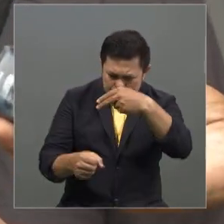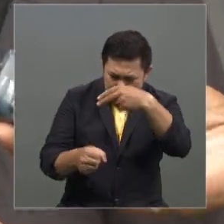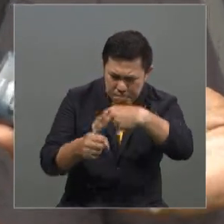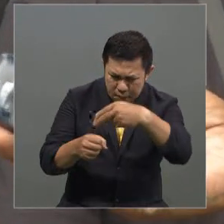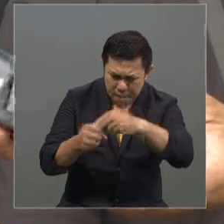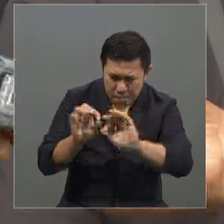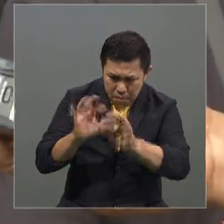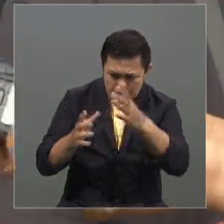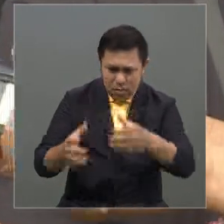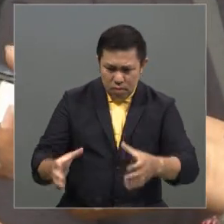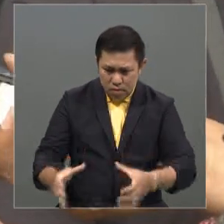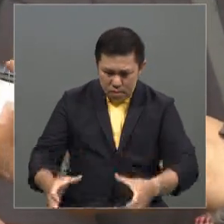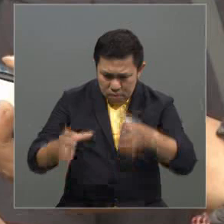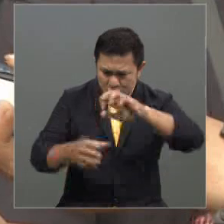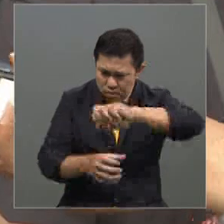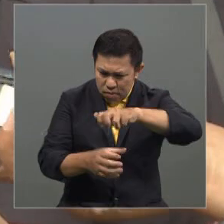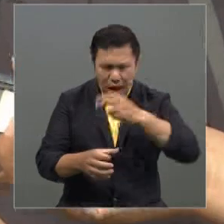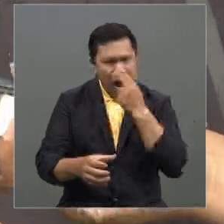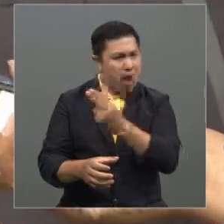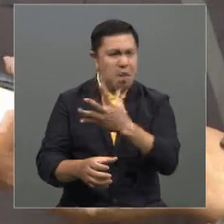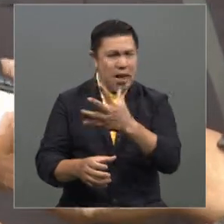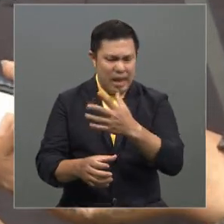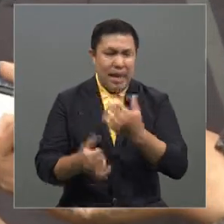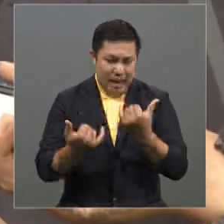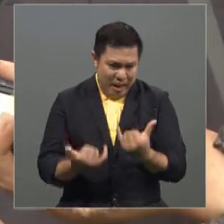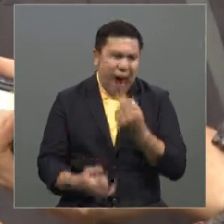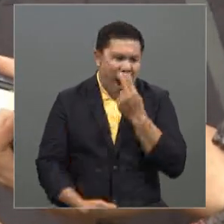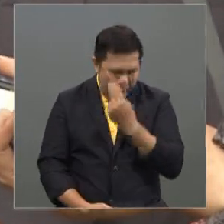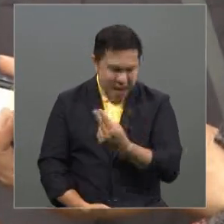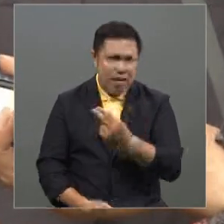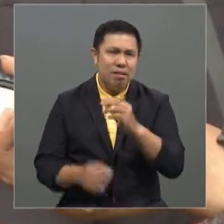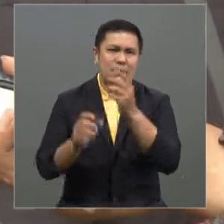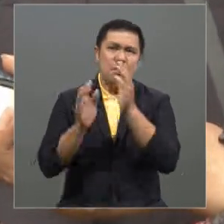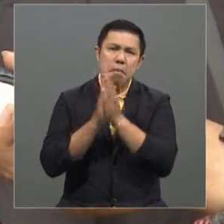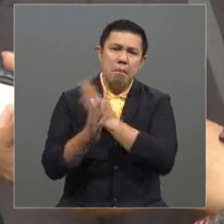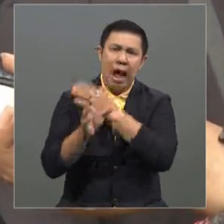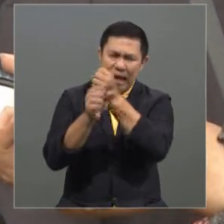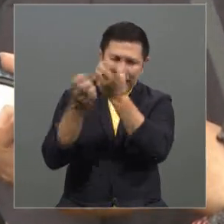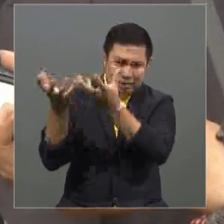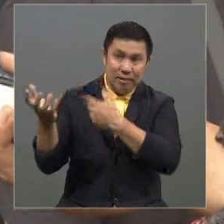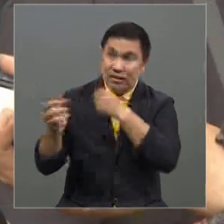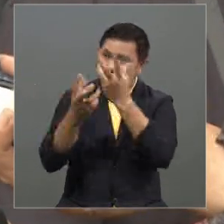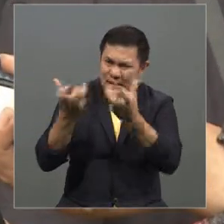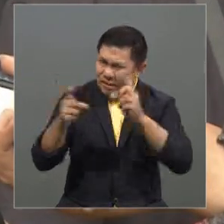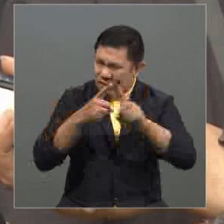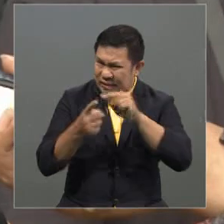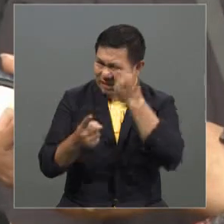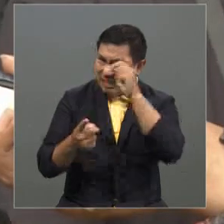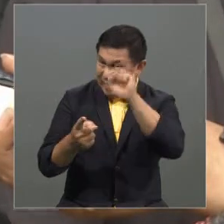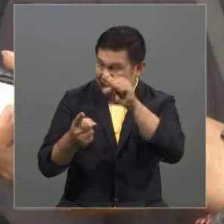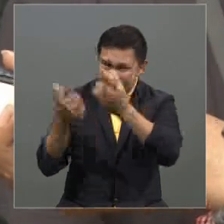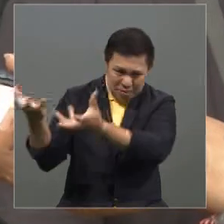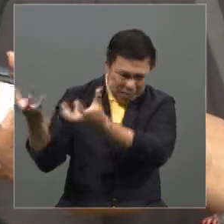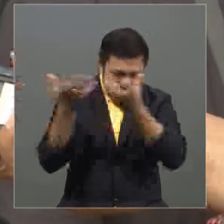บถังแก๊สไม่พบนะครับตอนนี้พบเท่านี้นะครับก็จะ ส่งไปตรวจที่ห้องปฏิบัติการทางเ